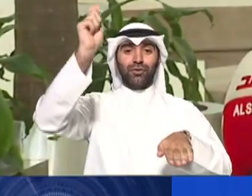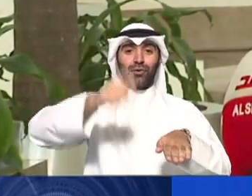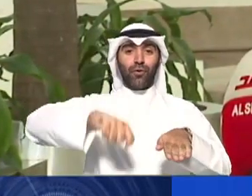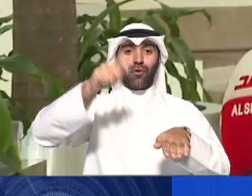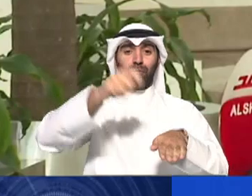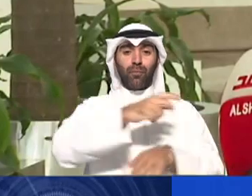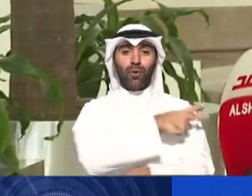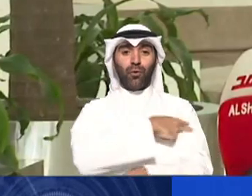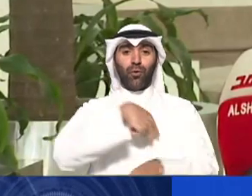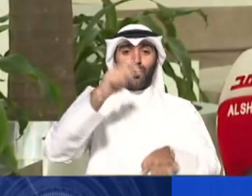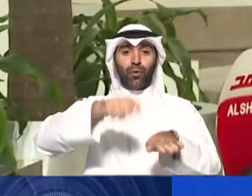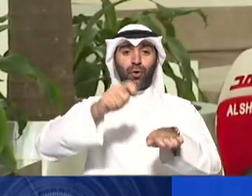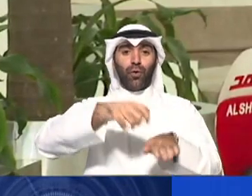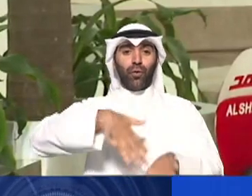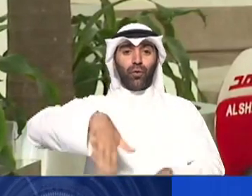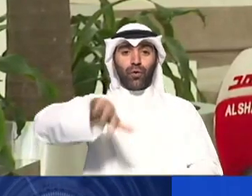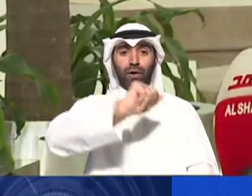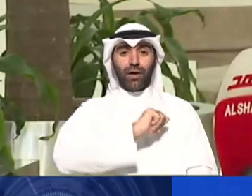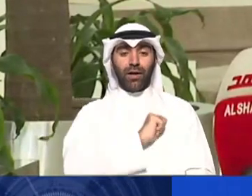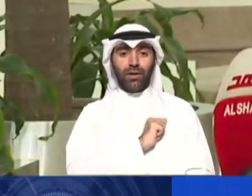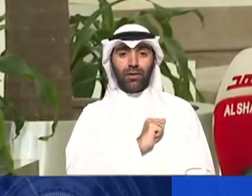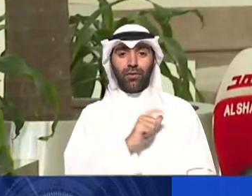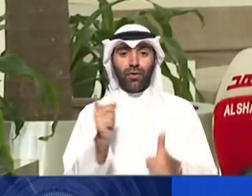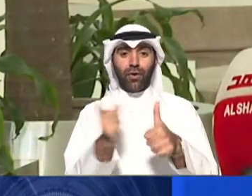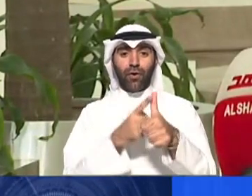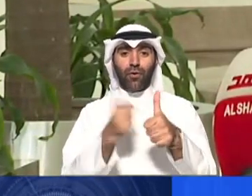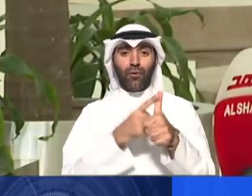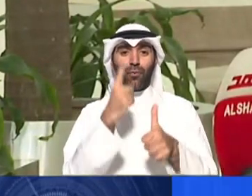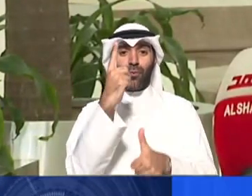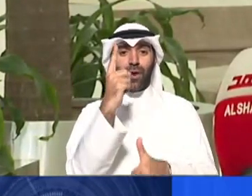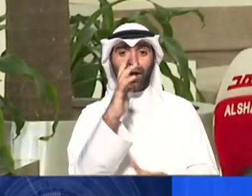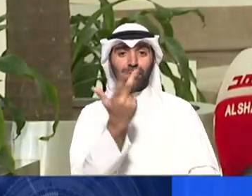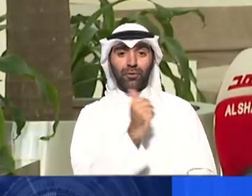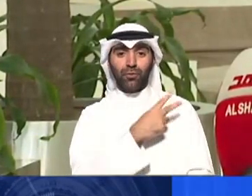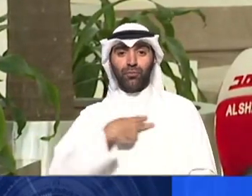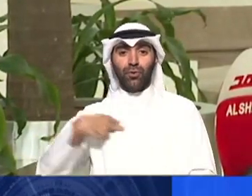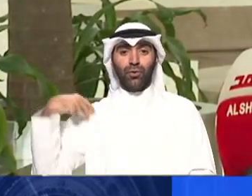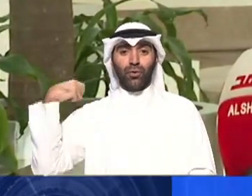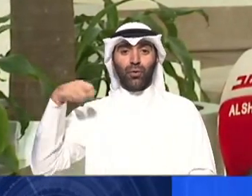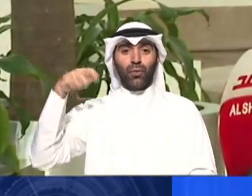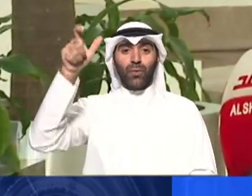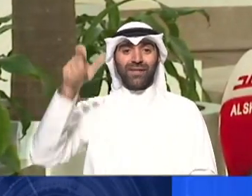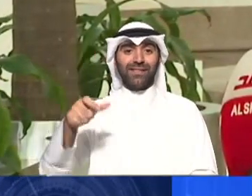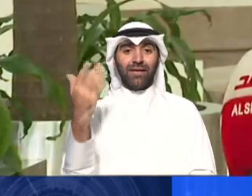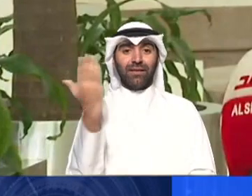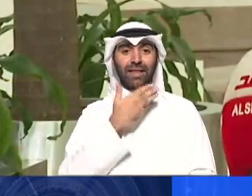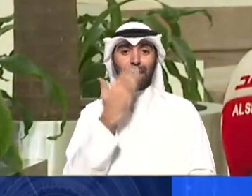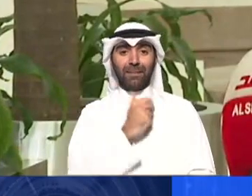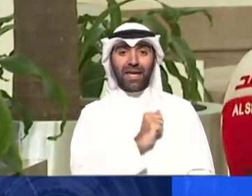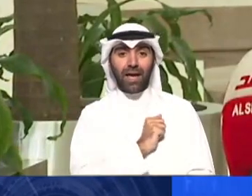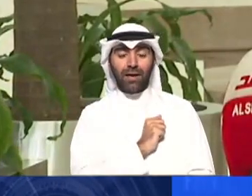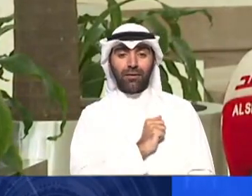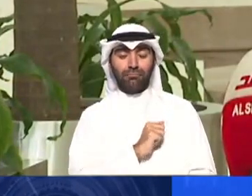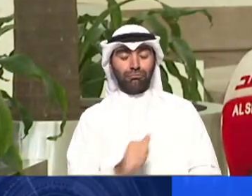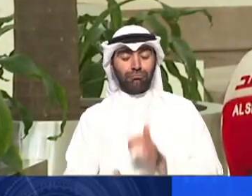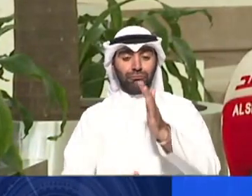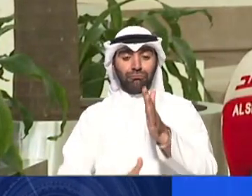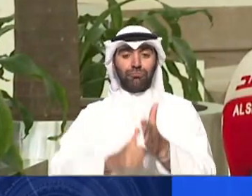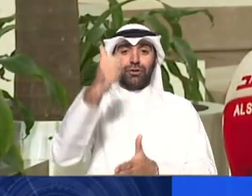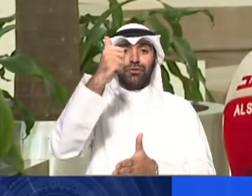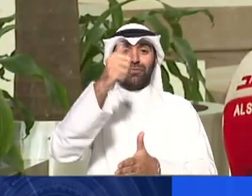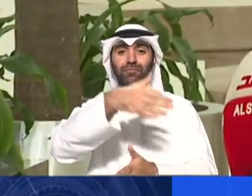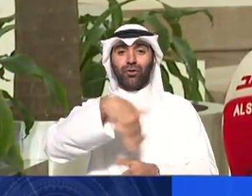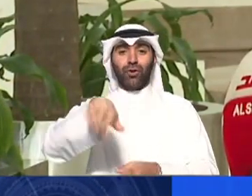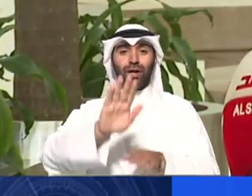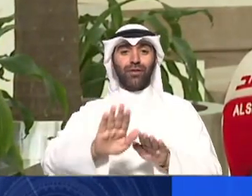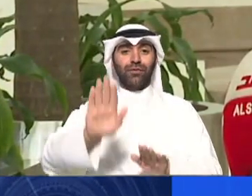طرح ثقة موجه للأخ معالي وزير التربية والتعليم العالي، وقد صوت على